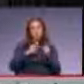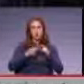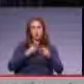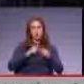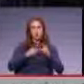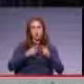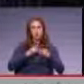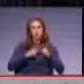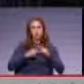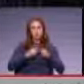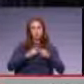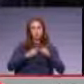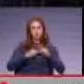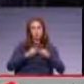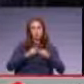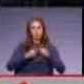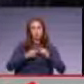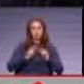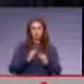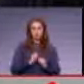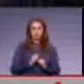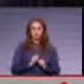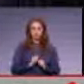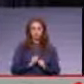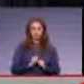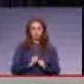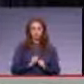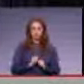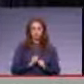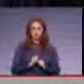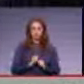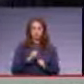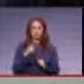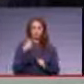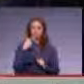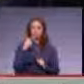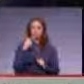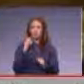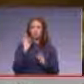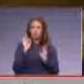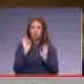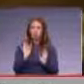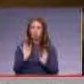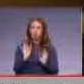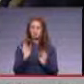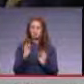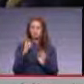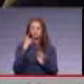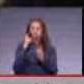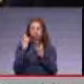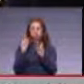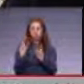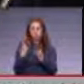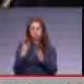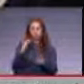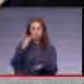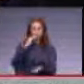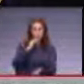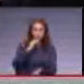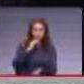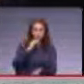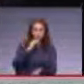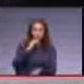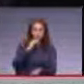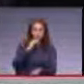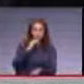دي الوحيدة اللي بتجمع ما بين الجدة والحفيدة، بمعنى ان انا الطفل الصغير ده